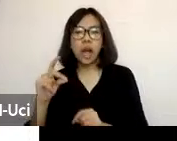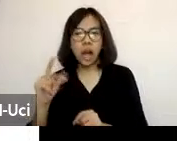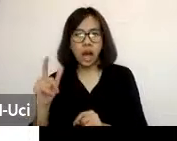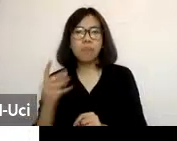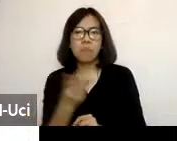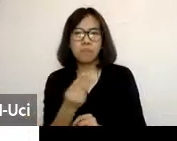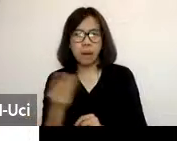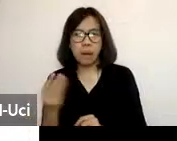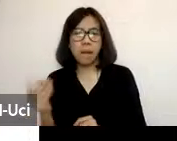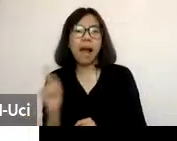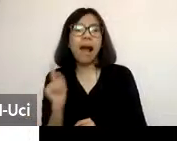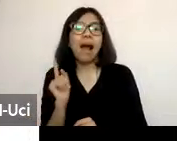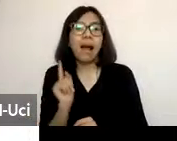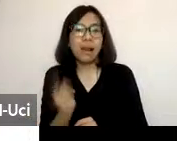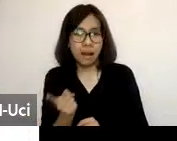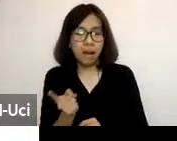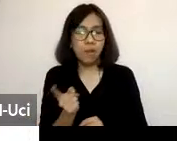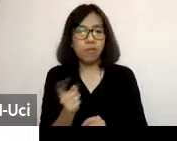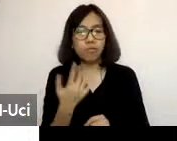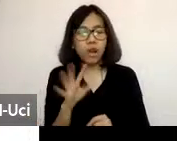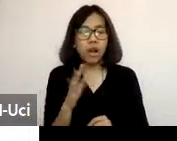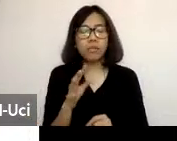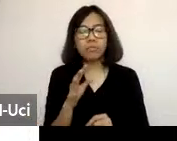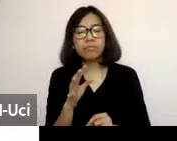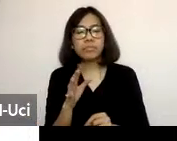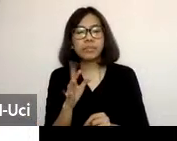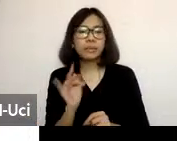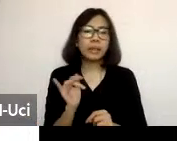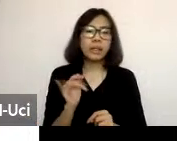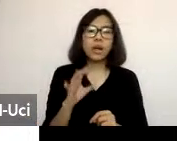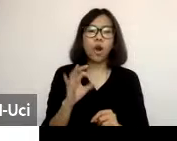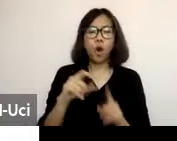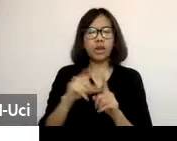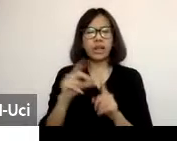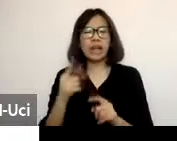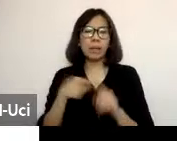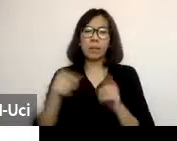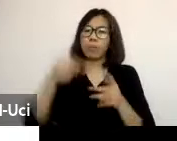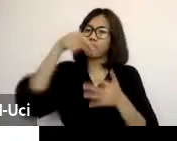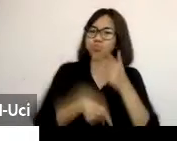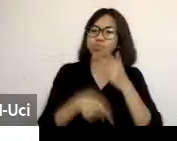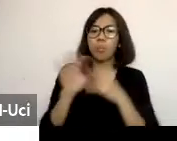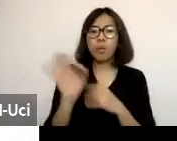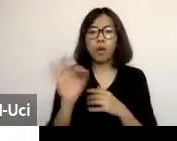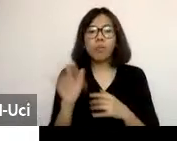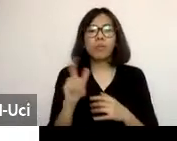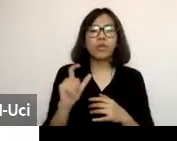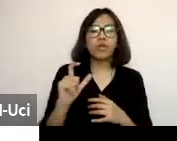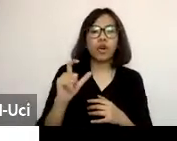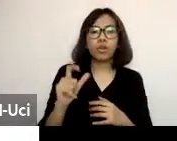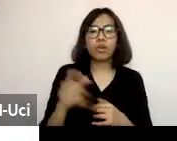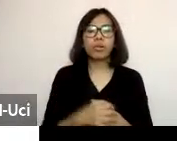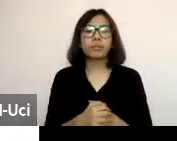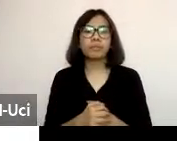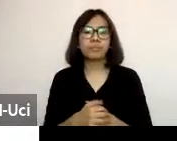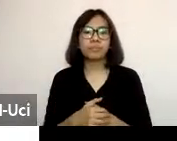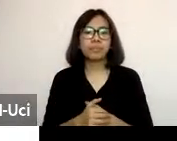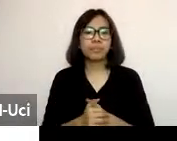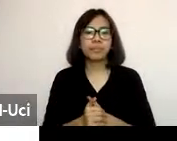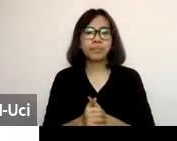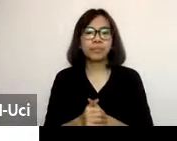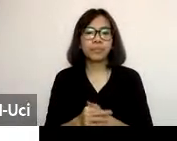ya ini mengalahkan atau ya semacam perintah tidak langsung untuk melakukan OTW tetapi